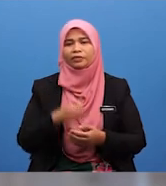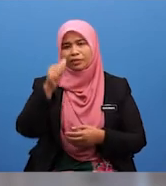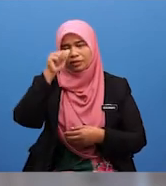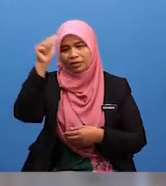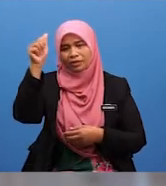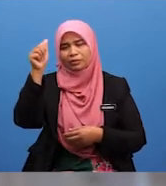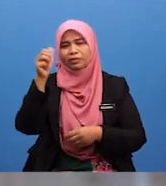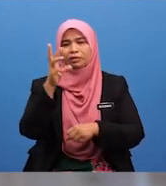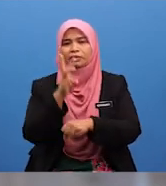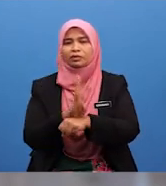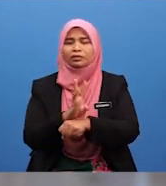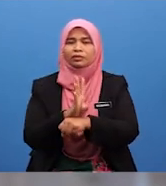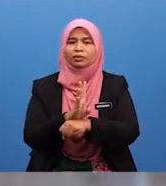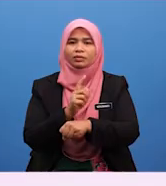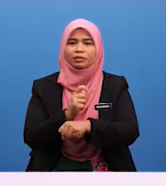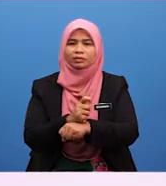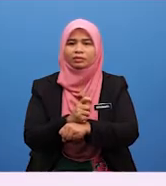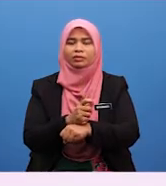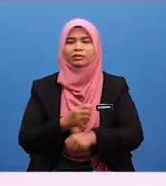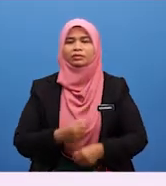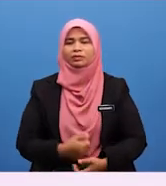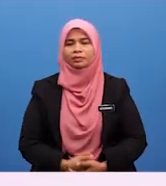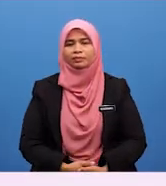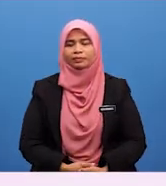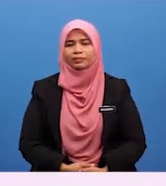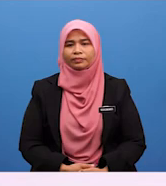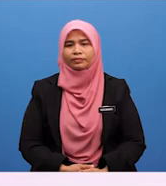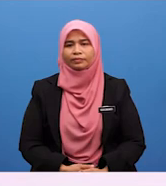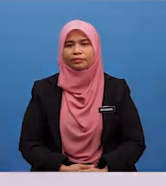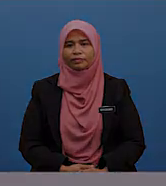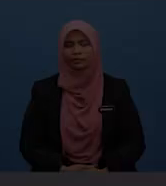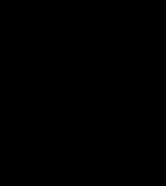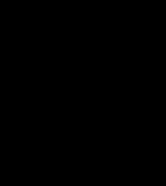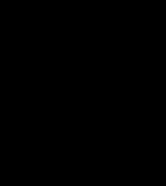hidayah. Wassalamualaikum warahmatullahi wabarakatuh.